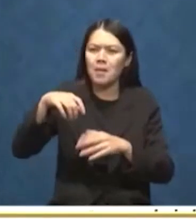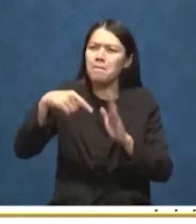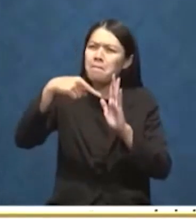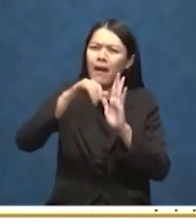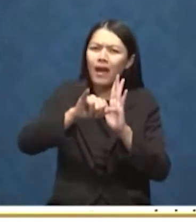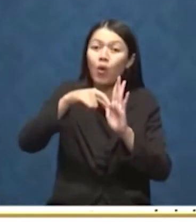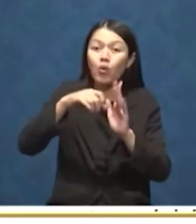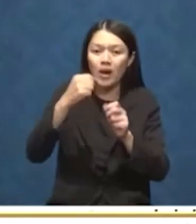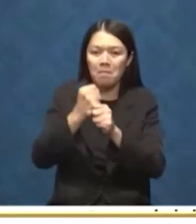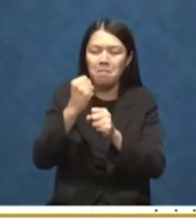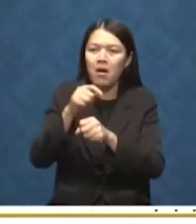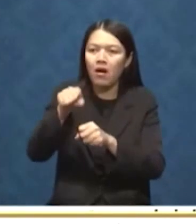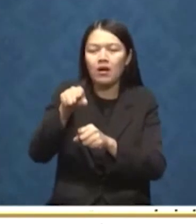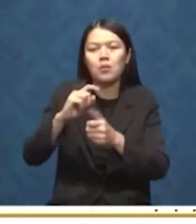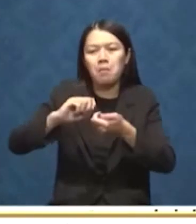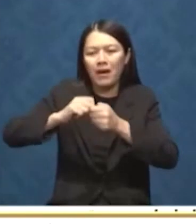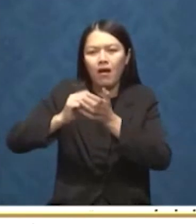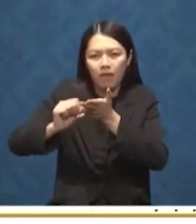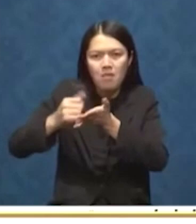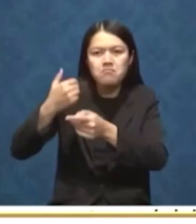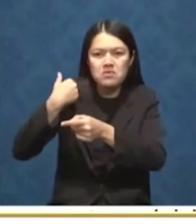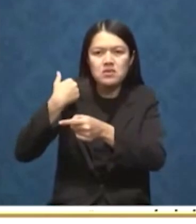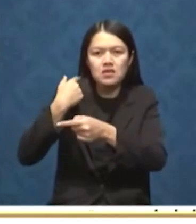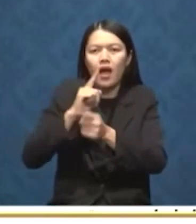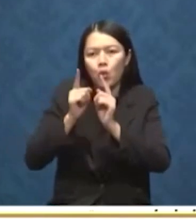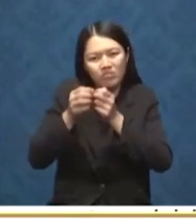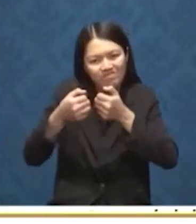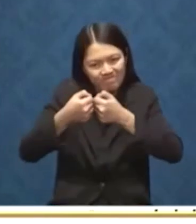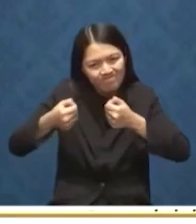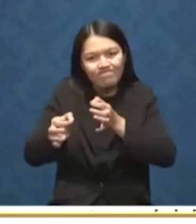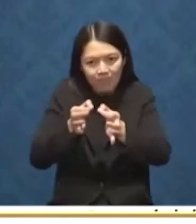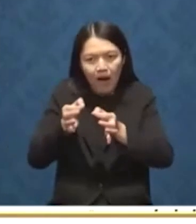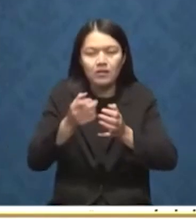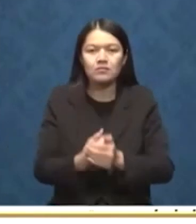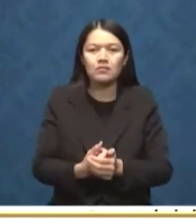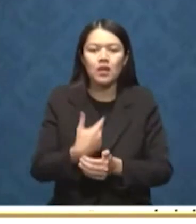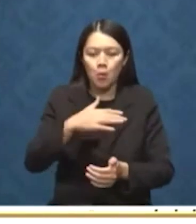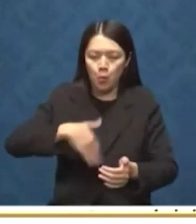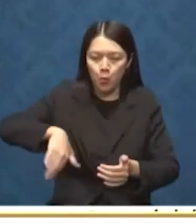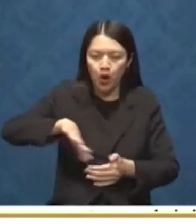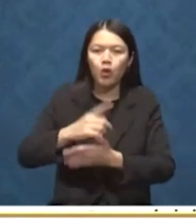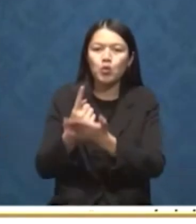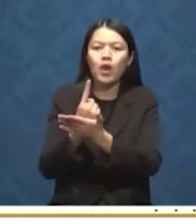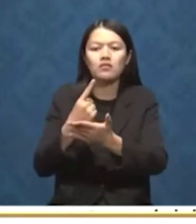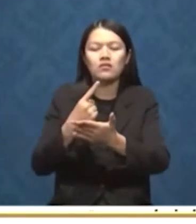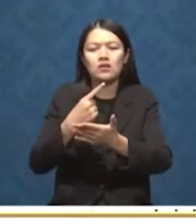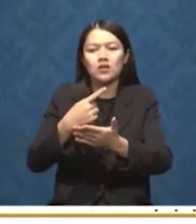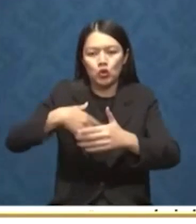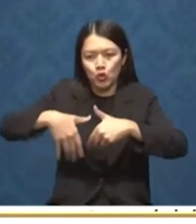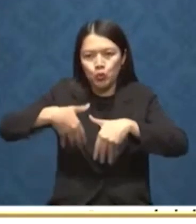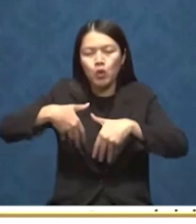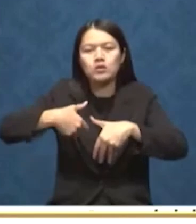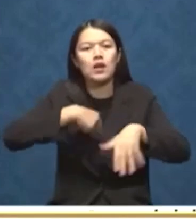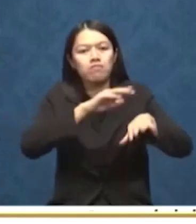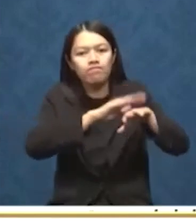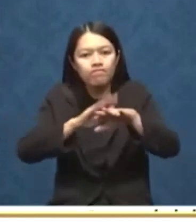อไม่จะได้ไปพู